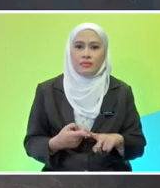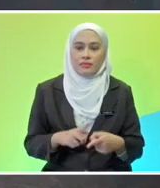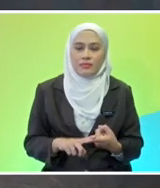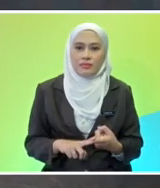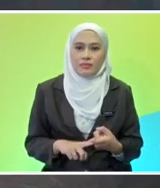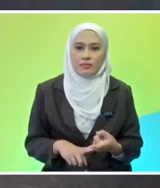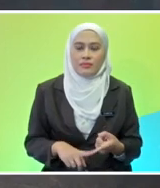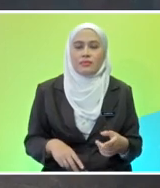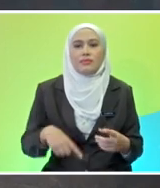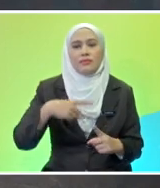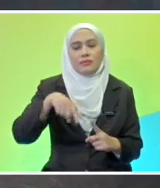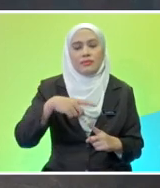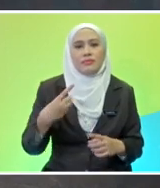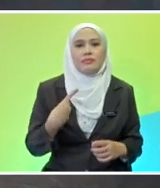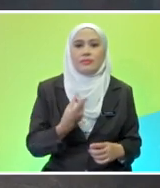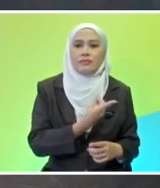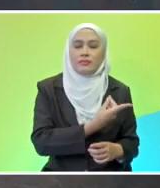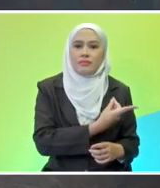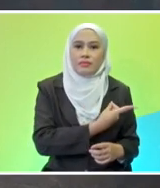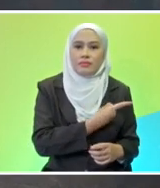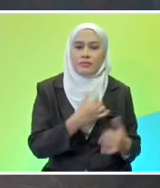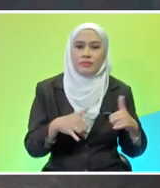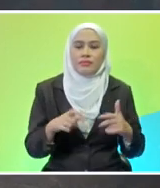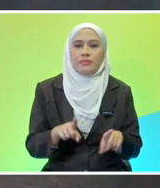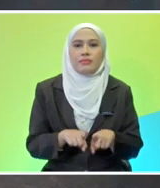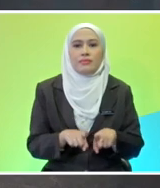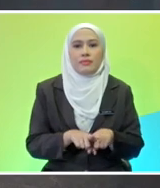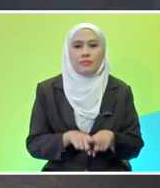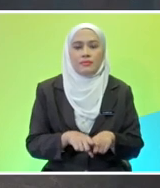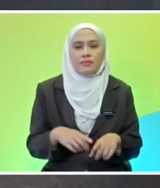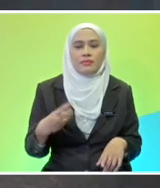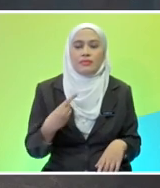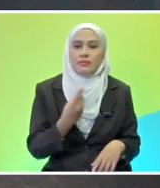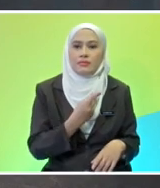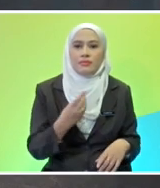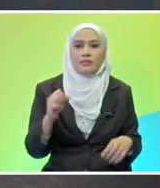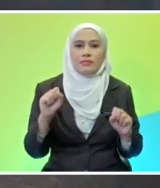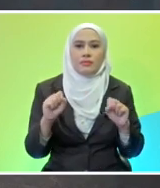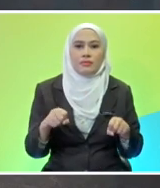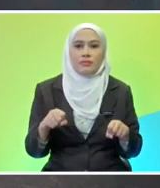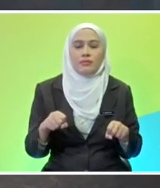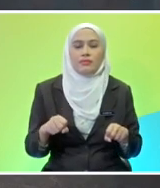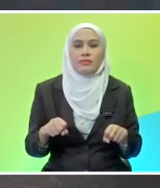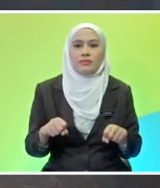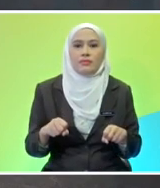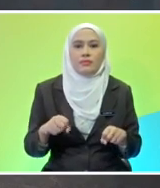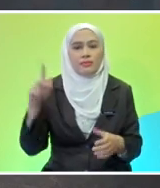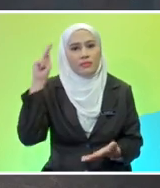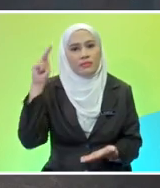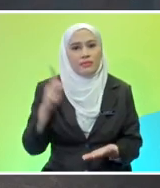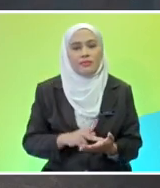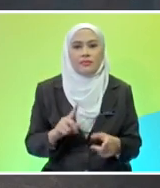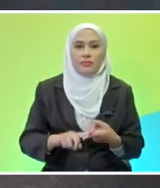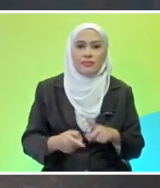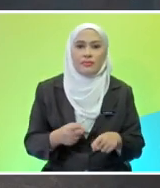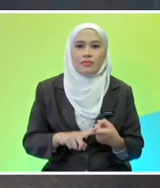main sama-sama dah kita dah kenal Akmal lah. Macam tu kita merapatkan lagi, kita kawanlah sama-sama, kita boleh gaduh-gaduh. Betul